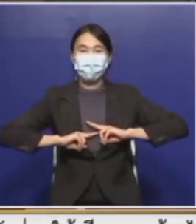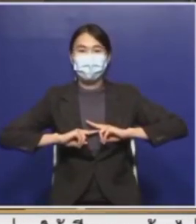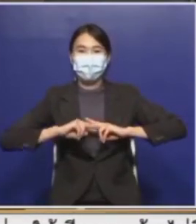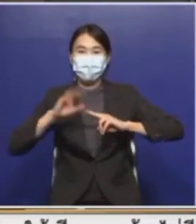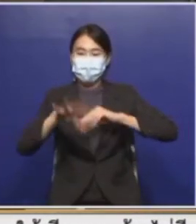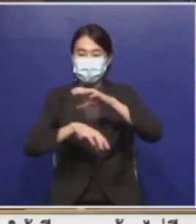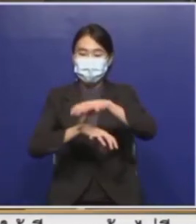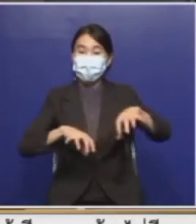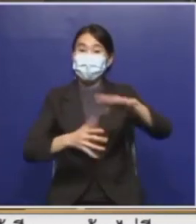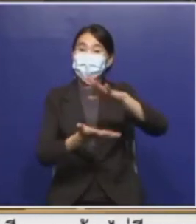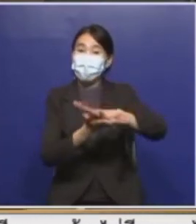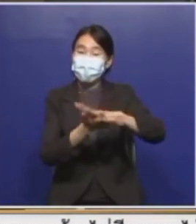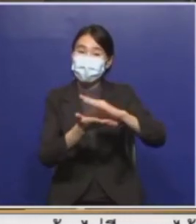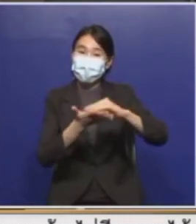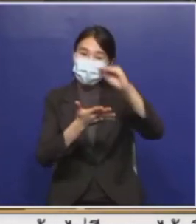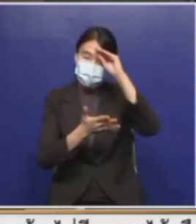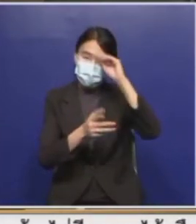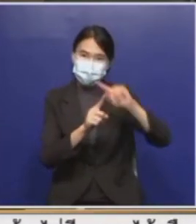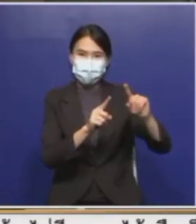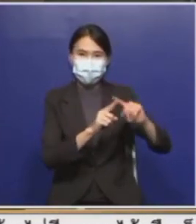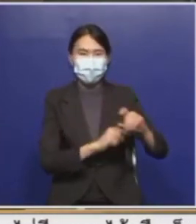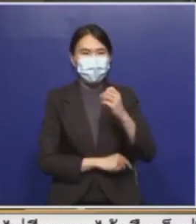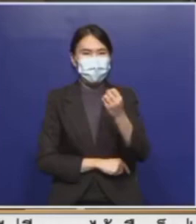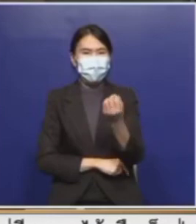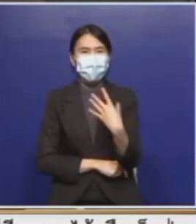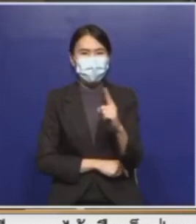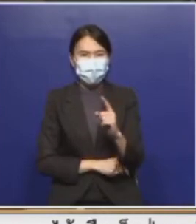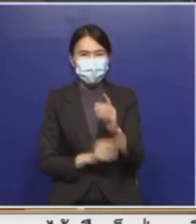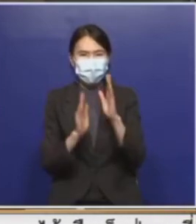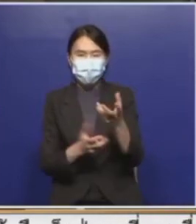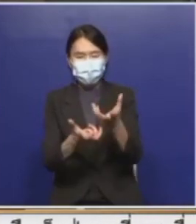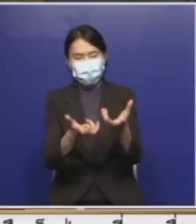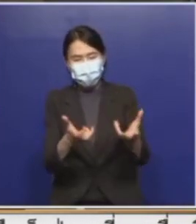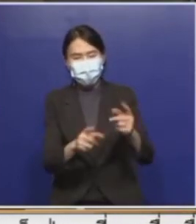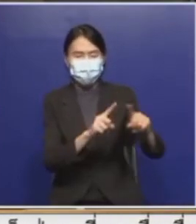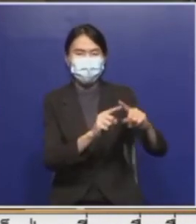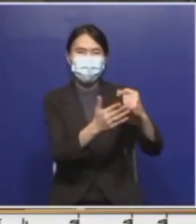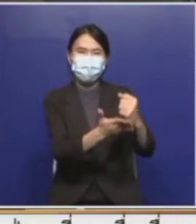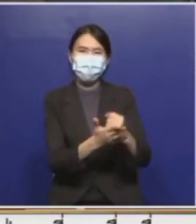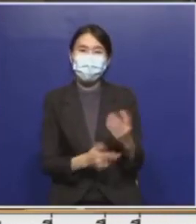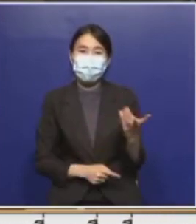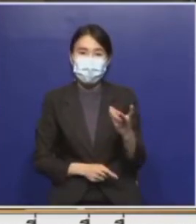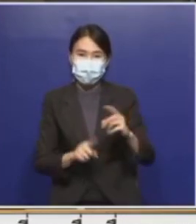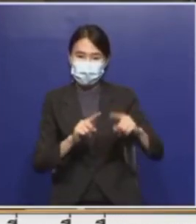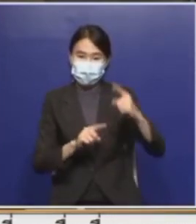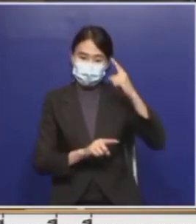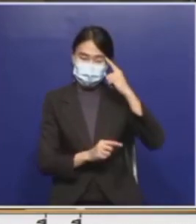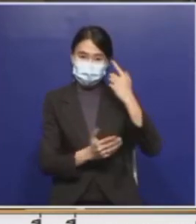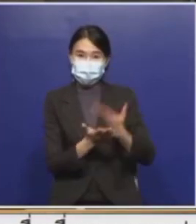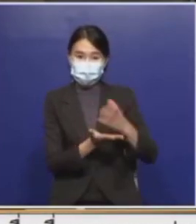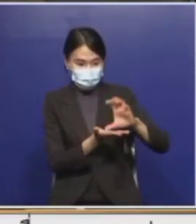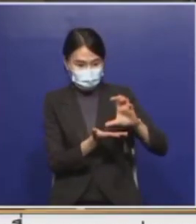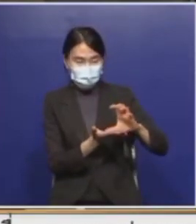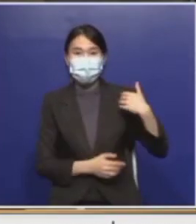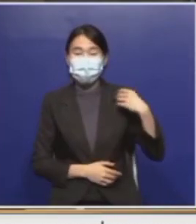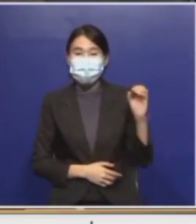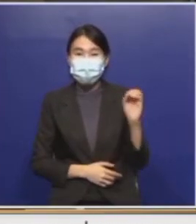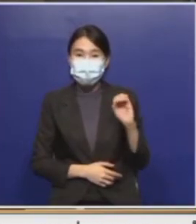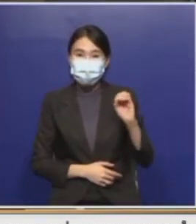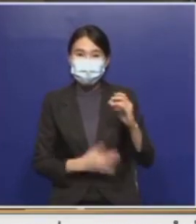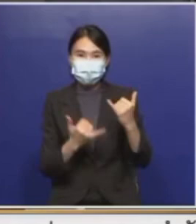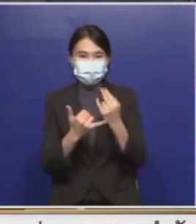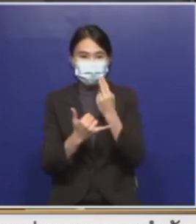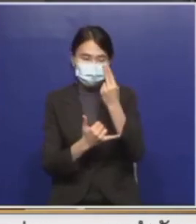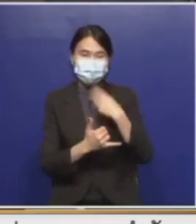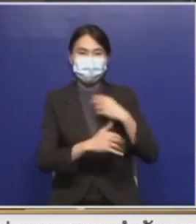า บอกวานงค ลน้อย อุปกรอนน้ไม่ทันสมัยแต่เวลาตั้งงคประมาณนะครัมไม่มีเลยนะครับเพราฉนั้น Jonathan